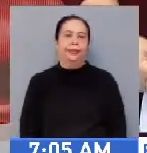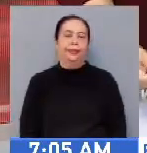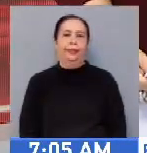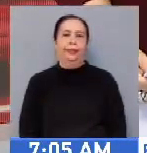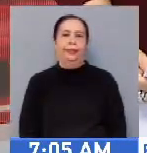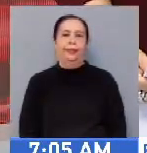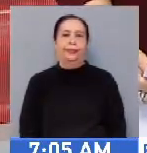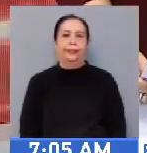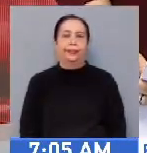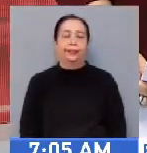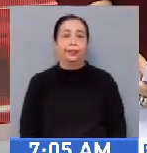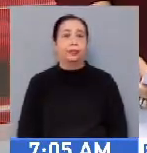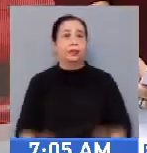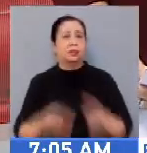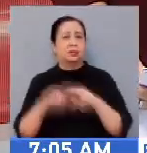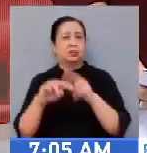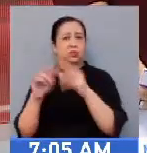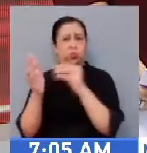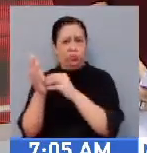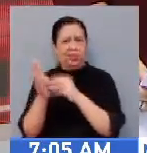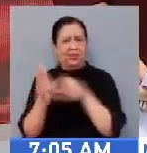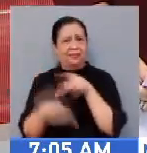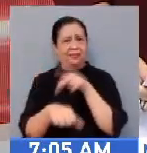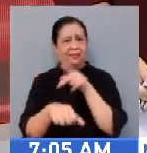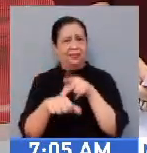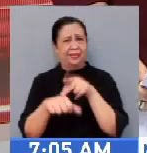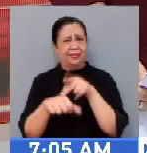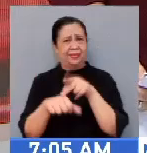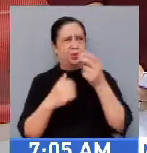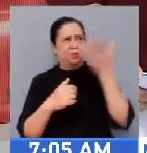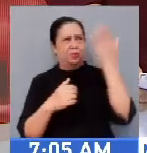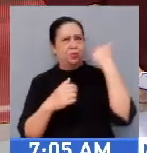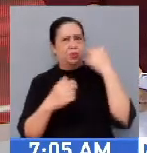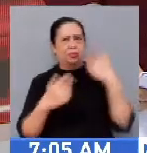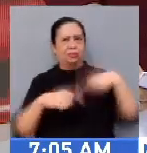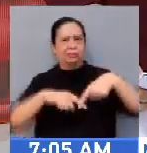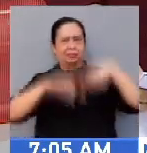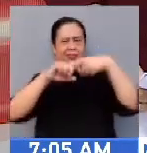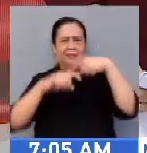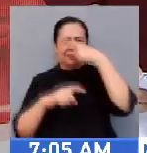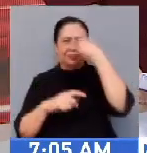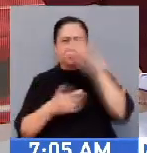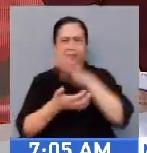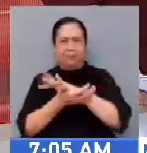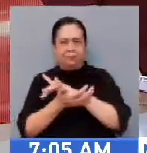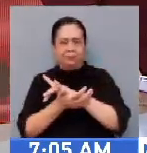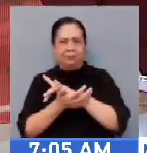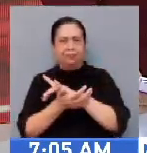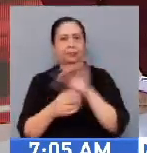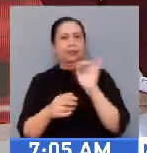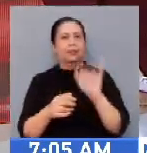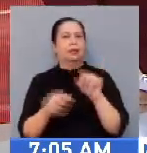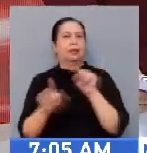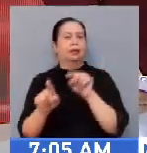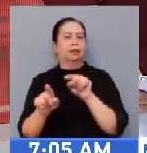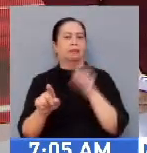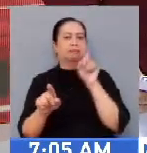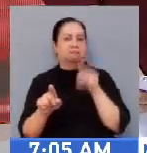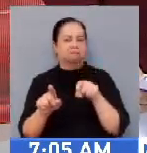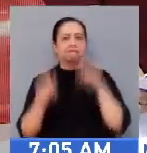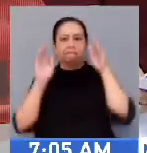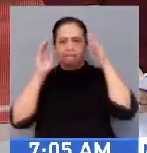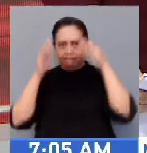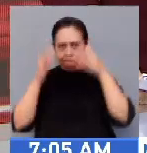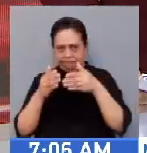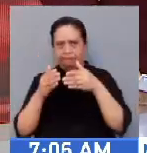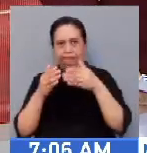Lumalaking utang ng Pilipinas at mga programang naunsyame dahil sa COVID-19 pandemic, yan daw ang mga dapat pagtuunan ng pansin ng